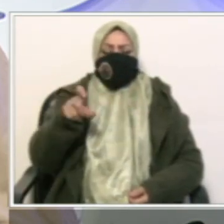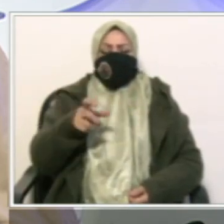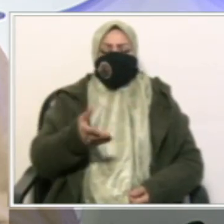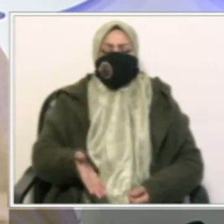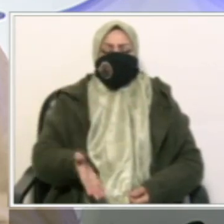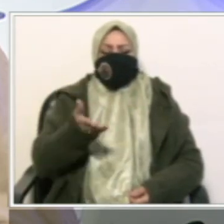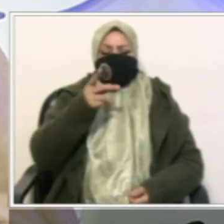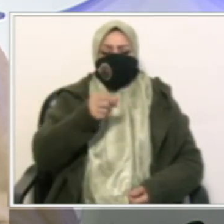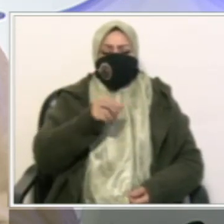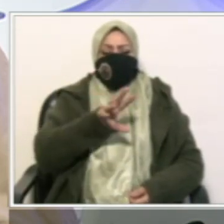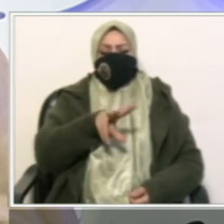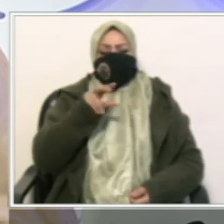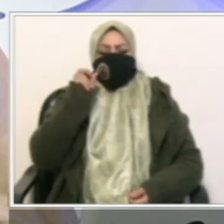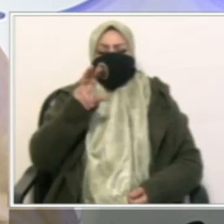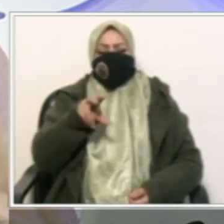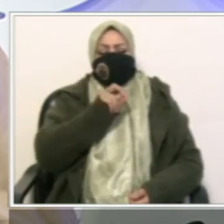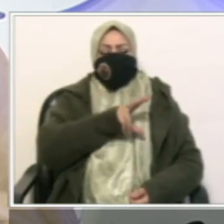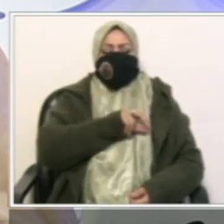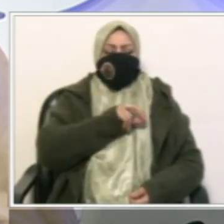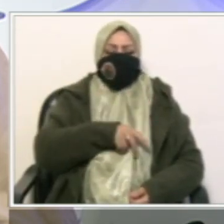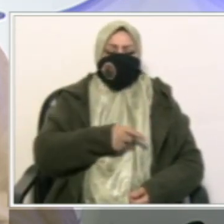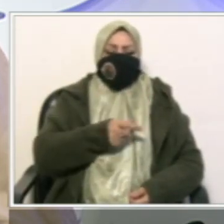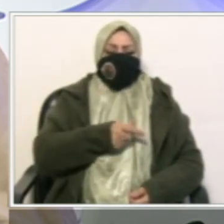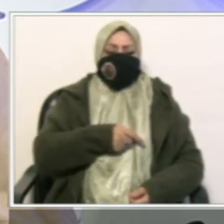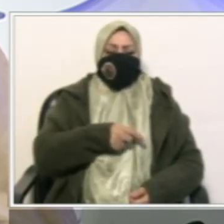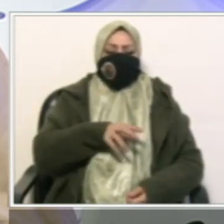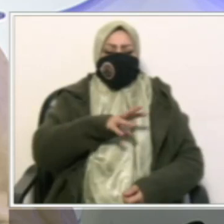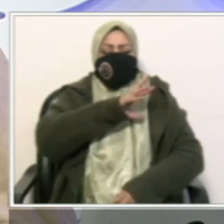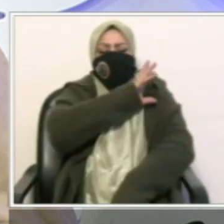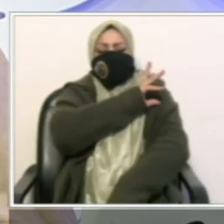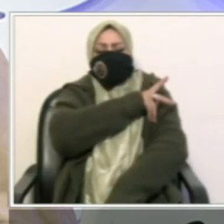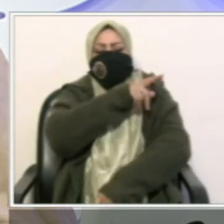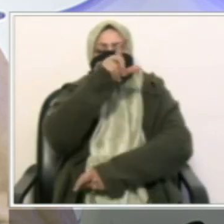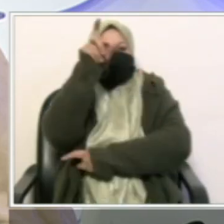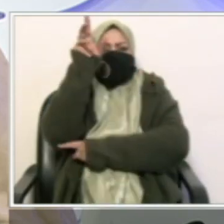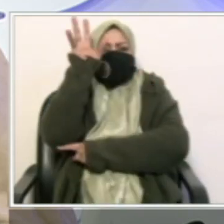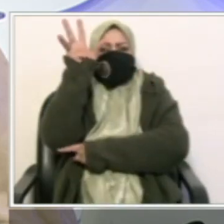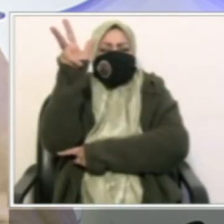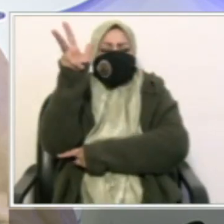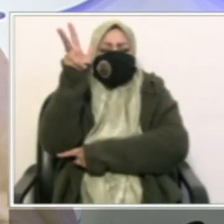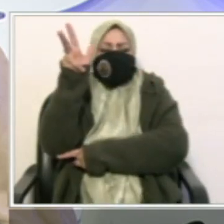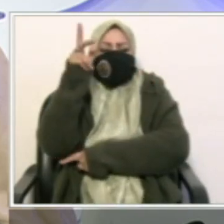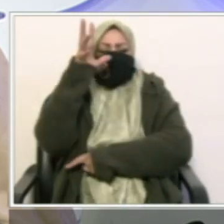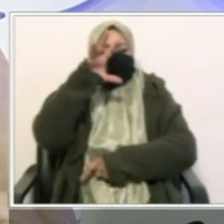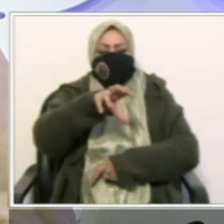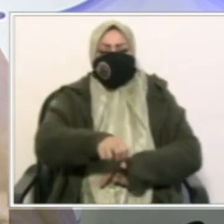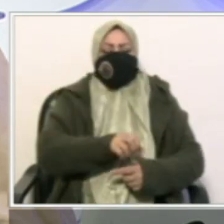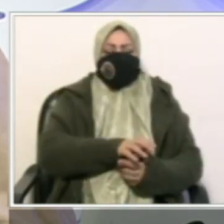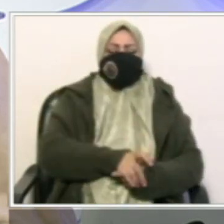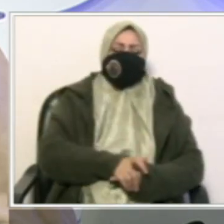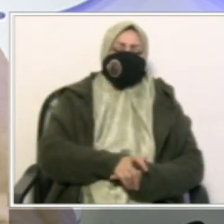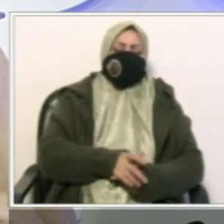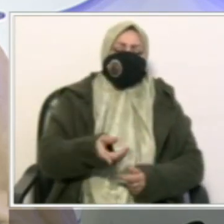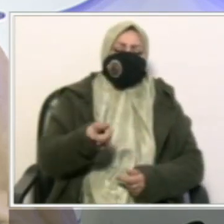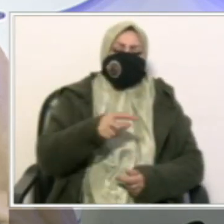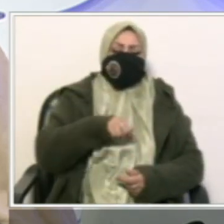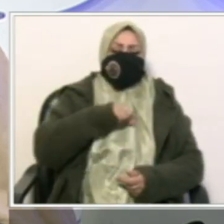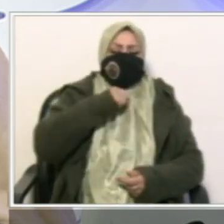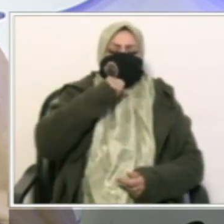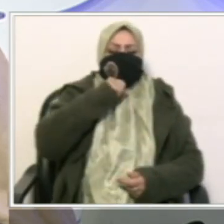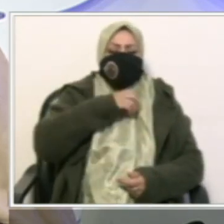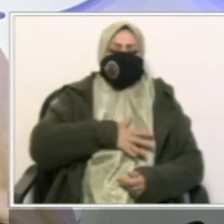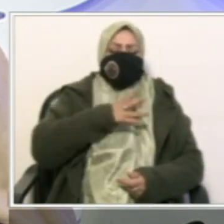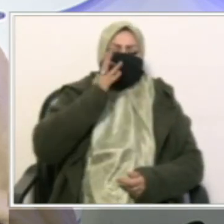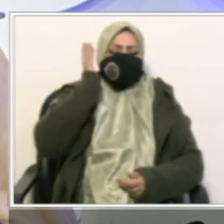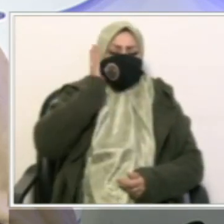مقدس عظمه الله عز وجل، غاصب لبيت أسري بالنبي صلى الله عليه وسلم به إليه